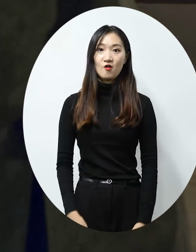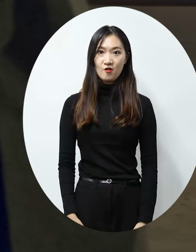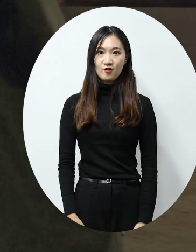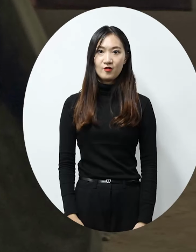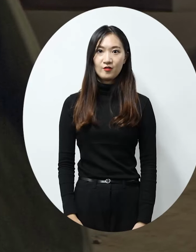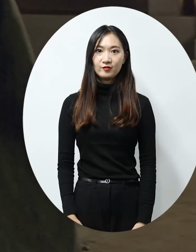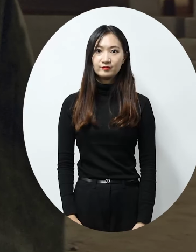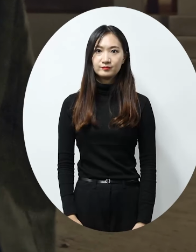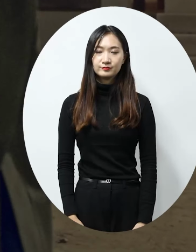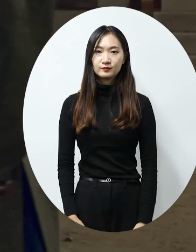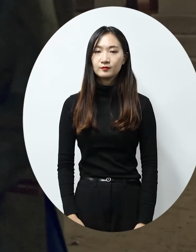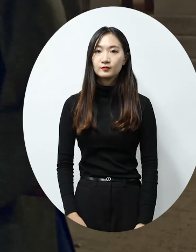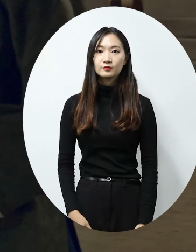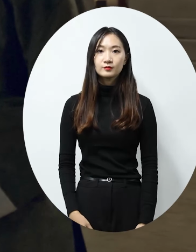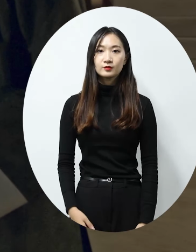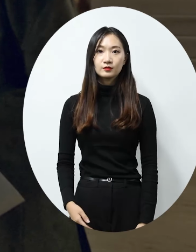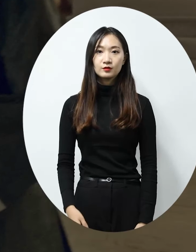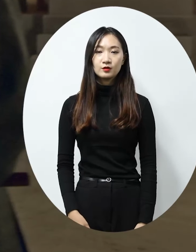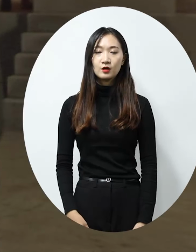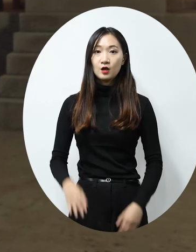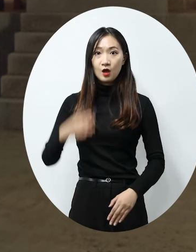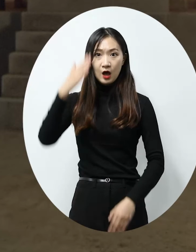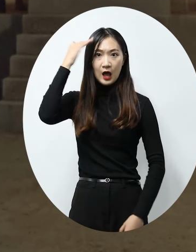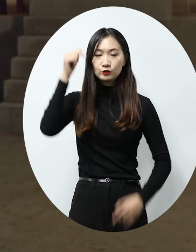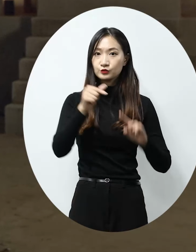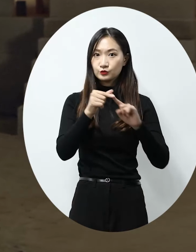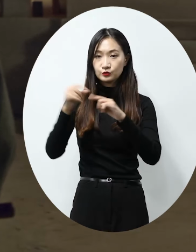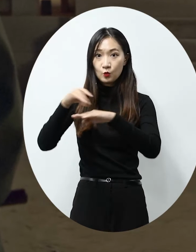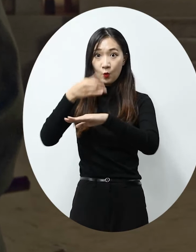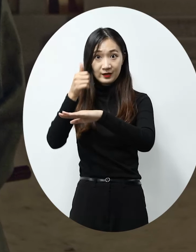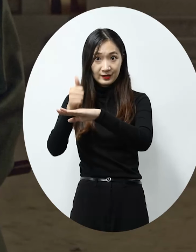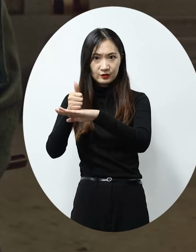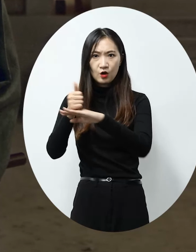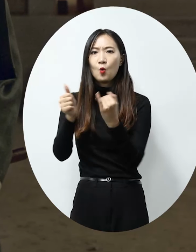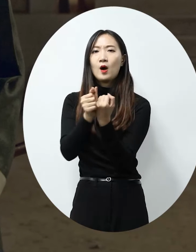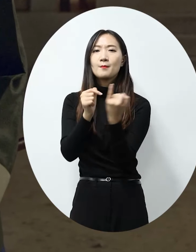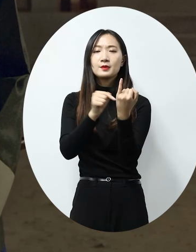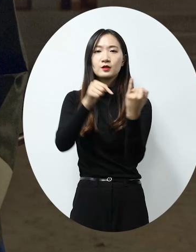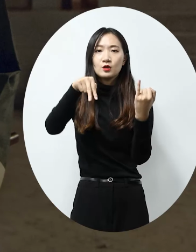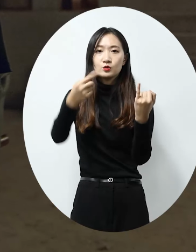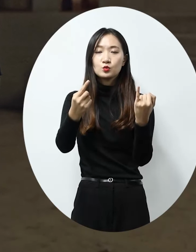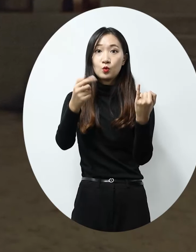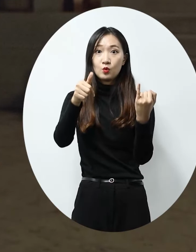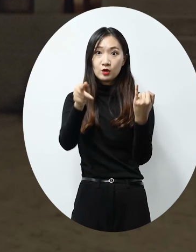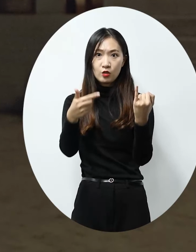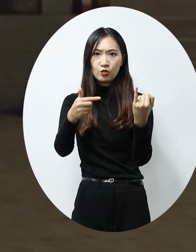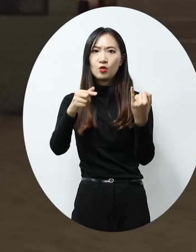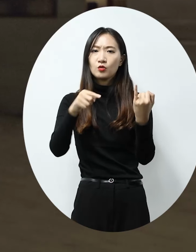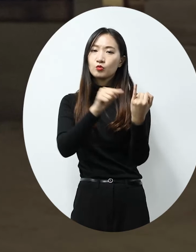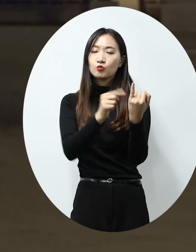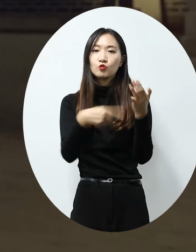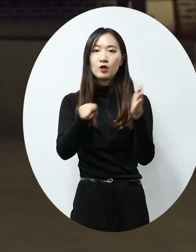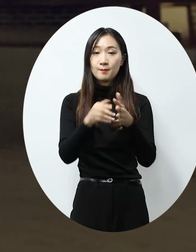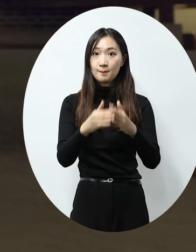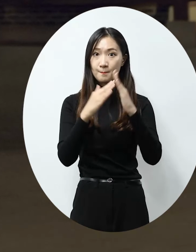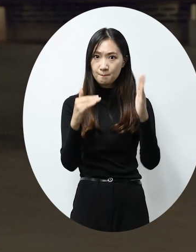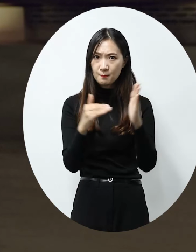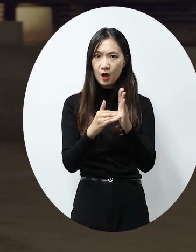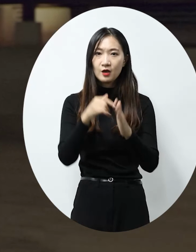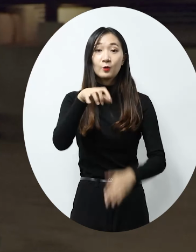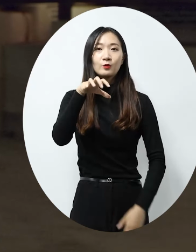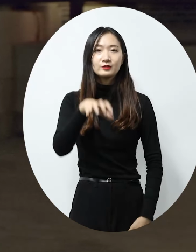일찍이 세종임금께서 왕비이신 소혼왕후를 위해 세우셨는데 교태전이